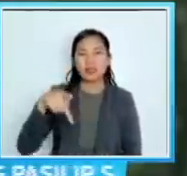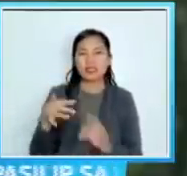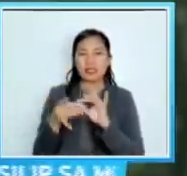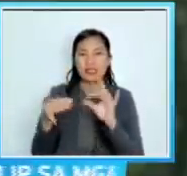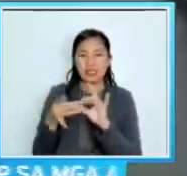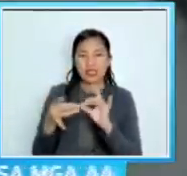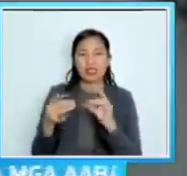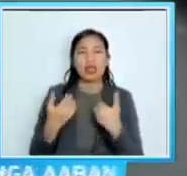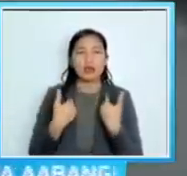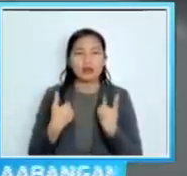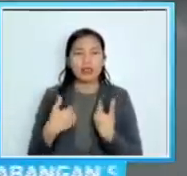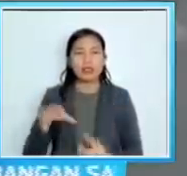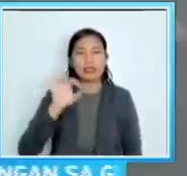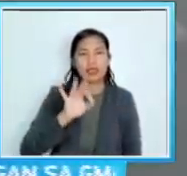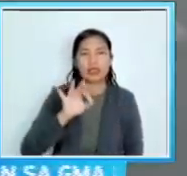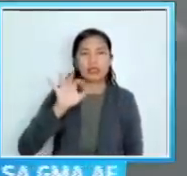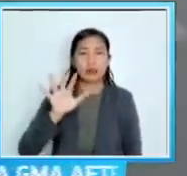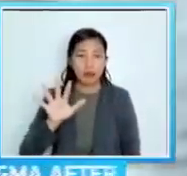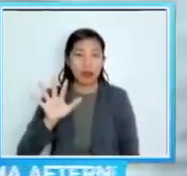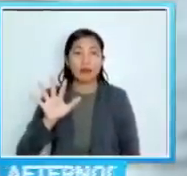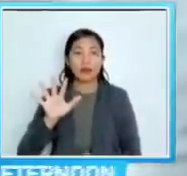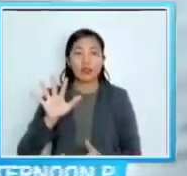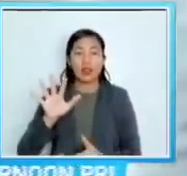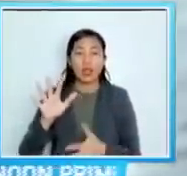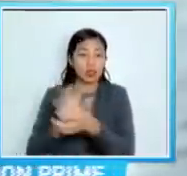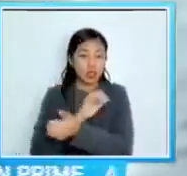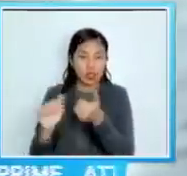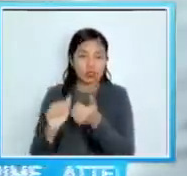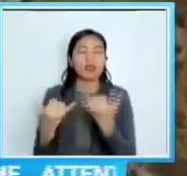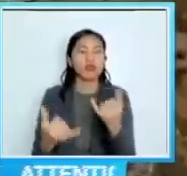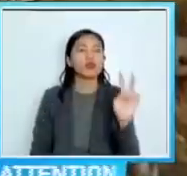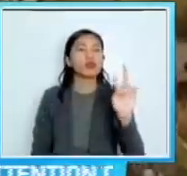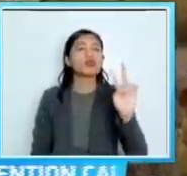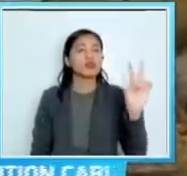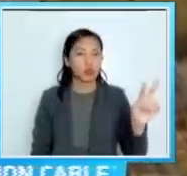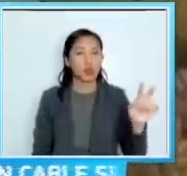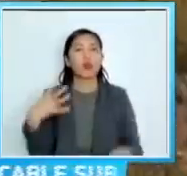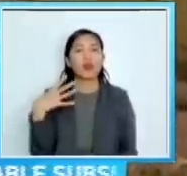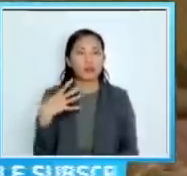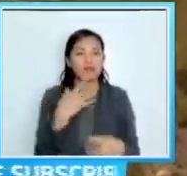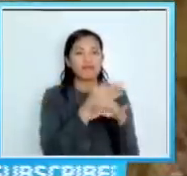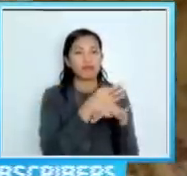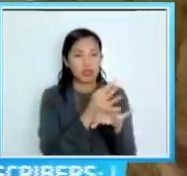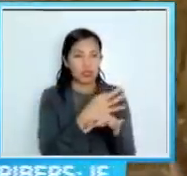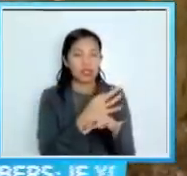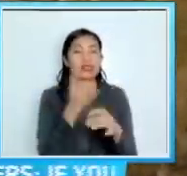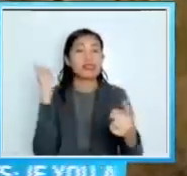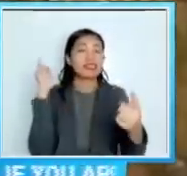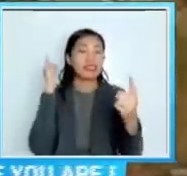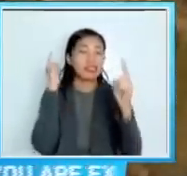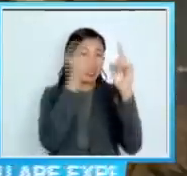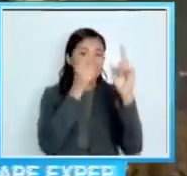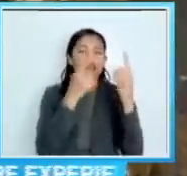lamang ang naghihintay na makumpuni. Target naman nilang maayos sa December 25 ang transmission line sa Caraga region kung saan